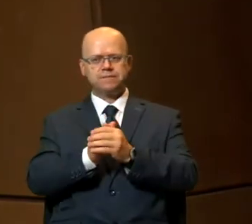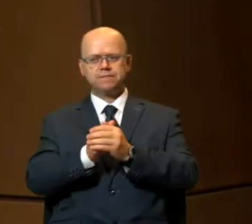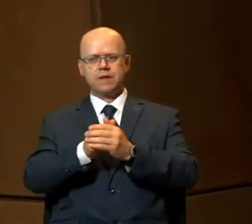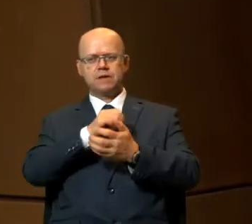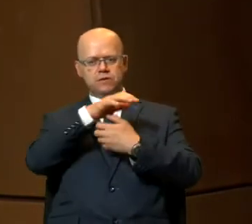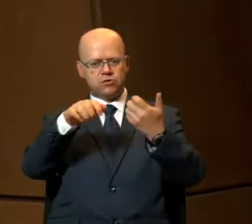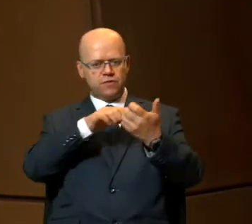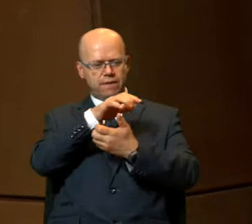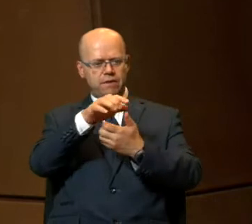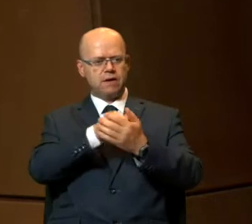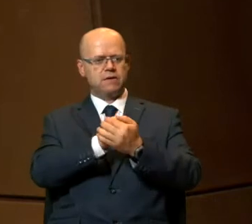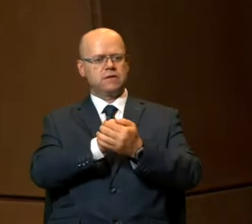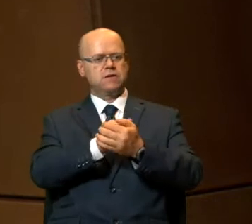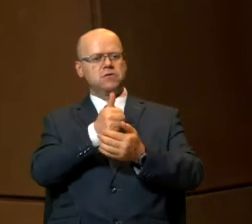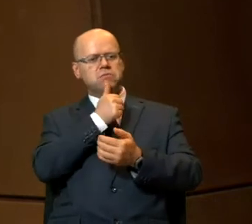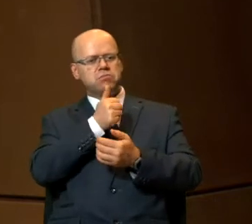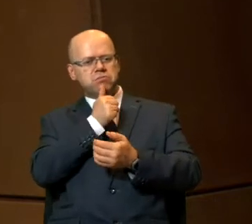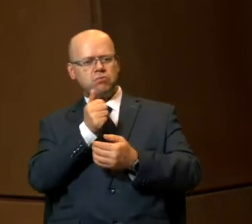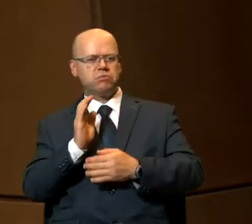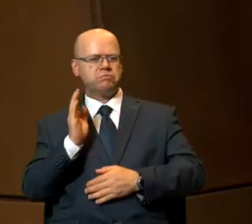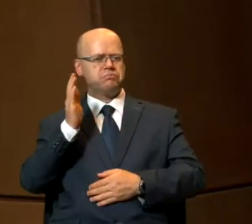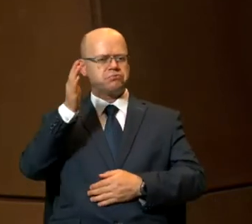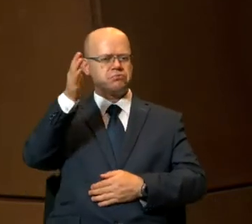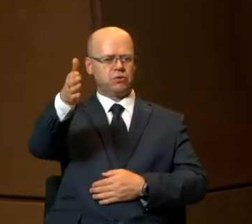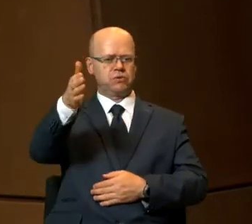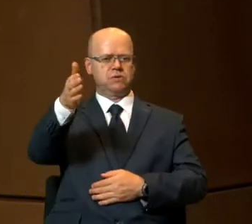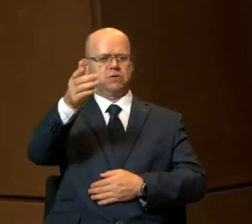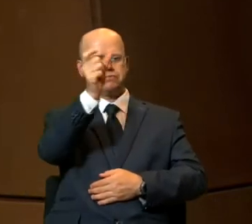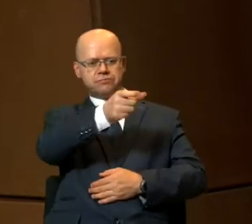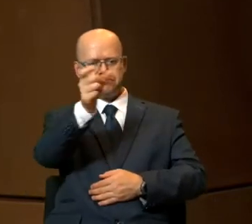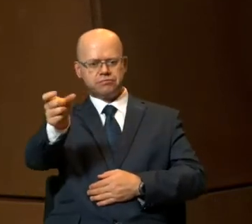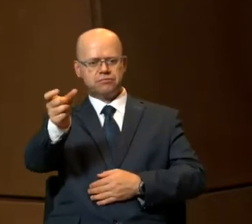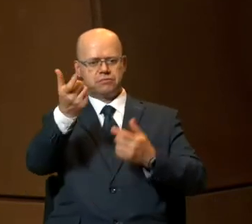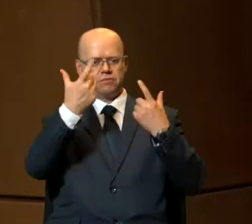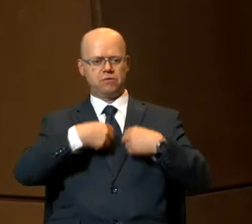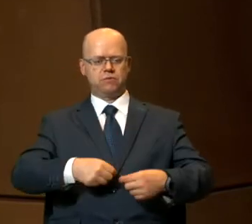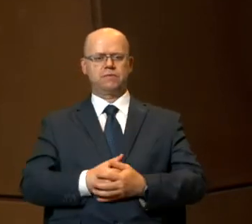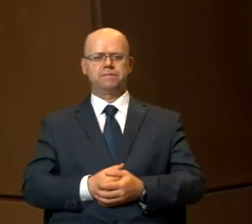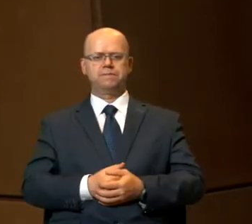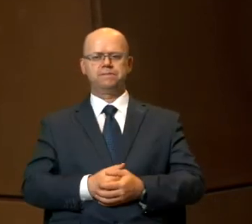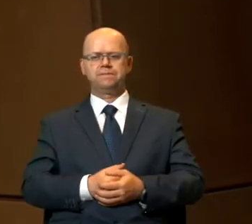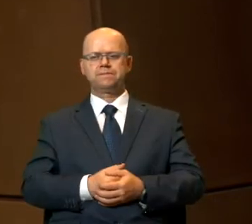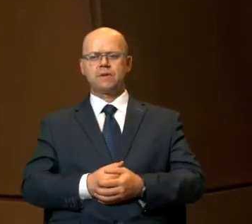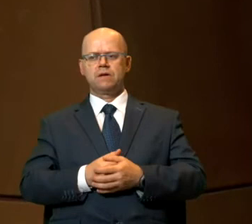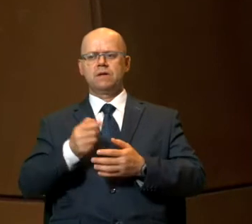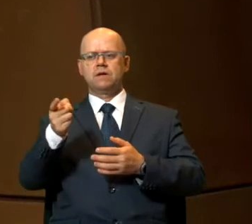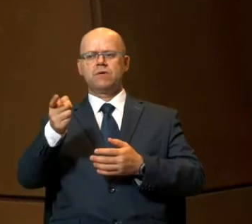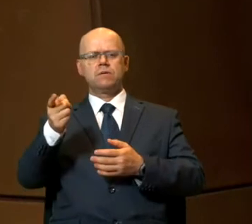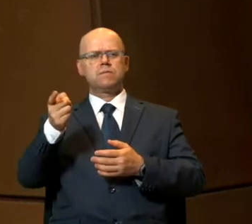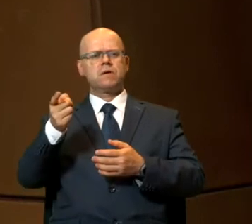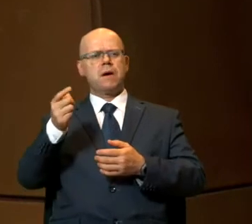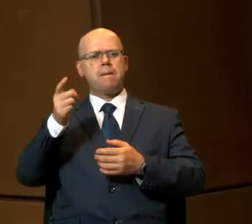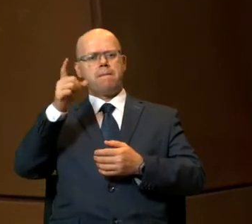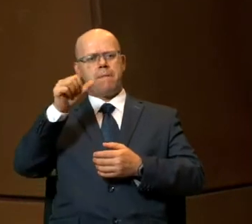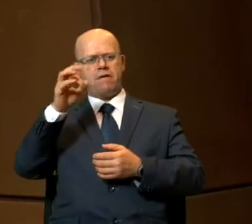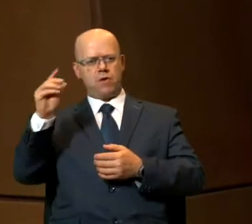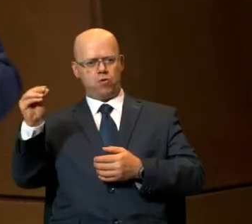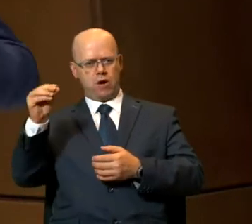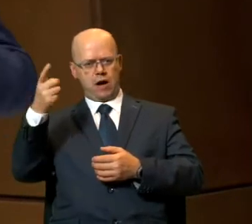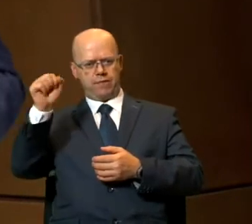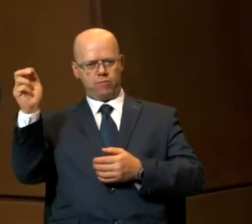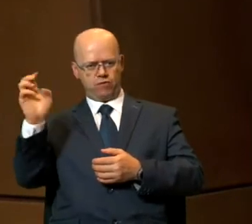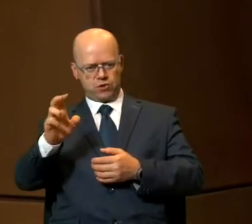świata i wyzwań dla jednostki. Z Pawłem Adamowiczem się kłóciłem o to, czy etyka solidarności